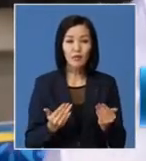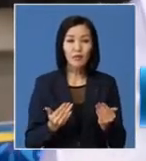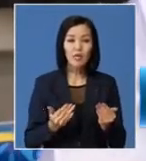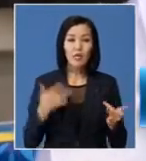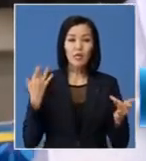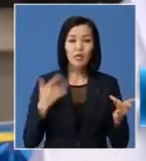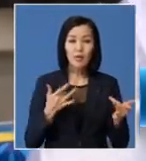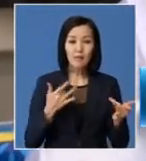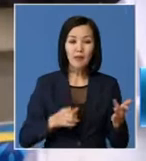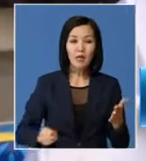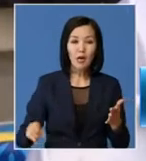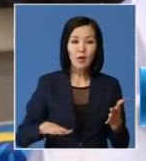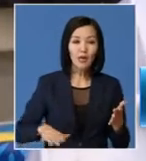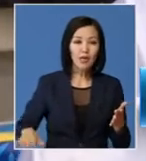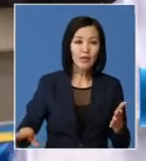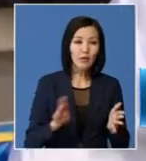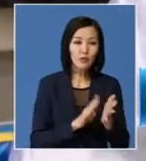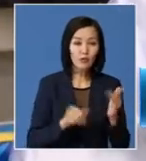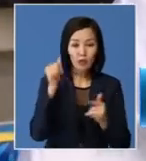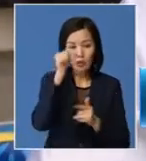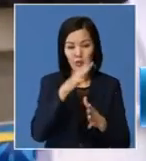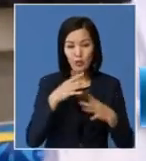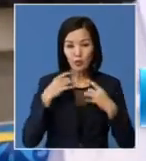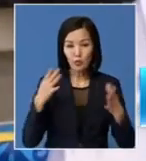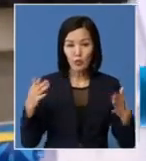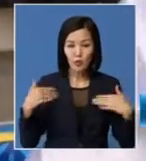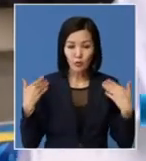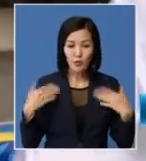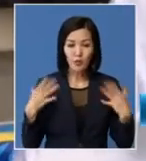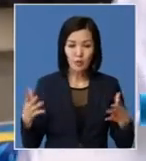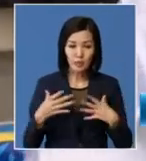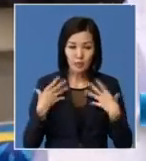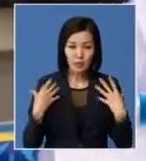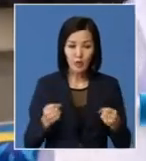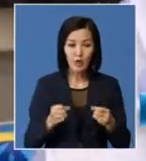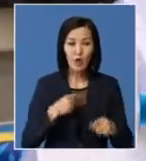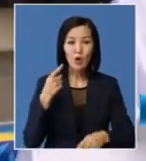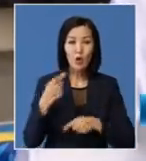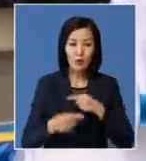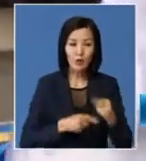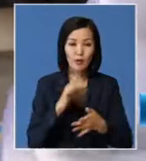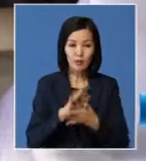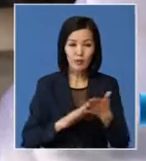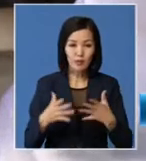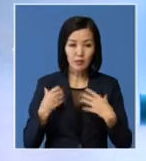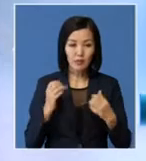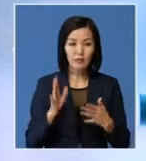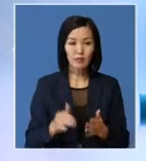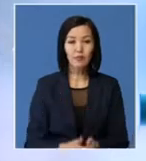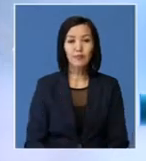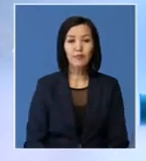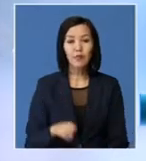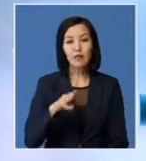Жамбыл ауданының 90 жылдық торқалы той құтты болсын. Барлықтарыңа денсаулық тілеймін, ұрпағымыз көп болсын, деніміз сау болсын.